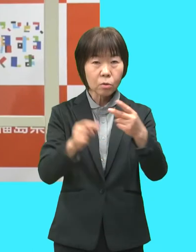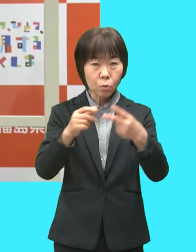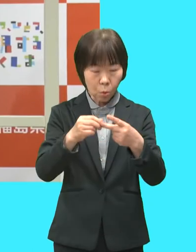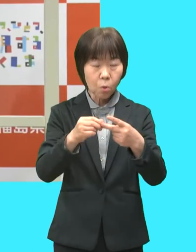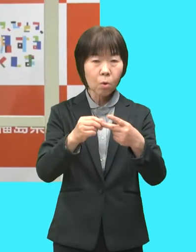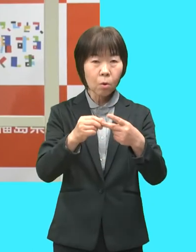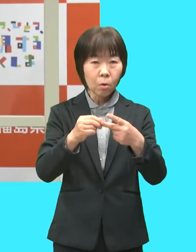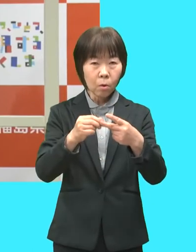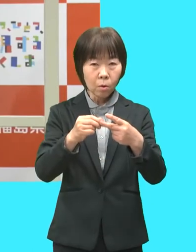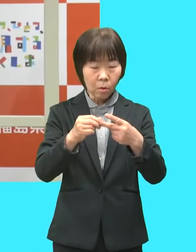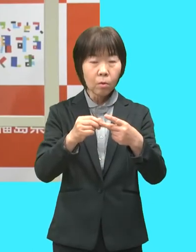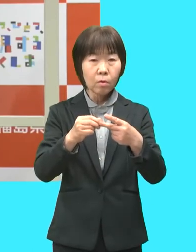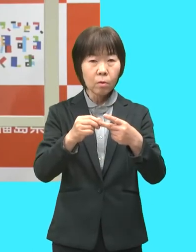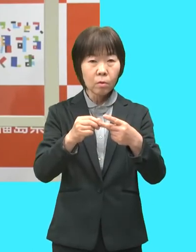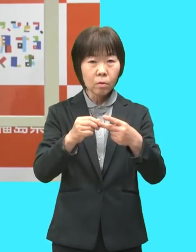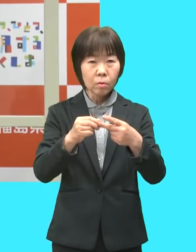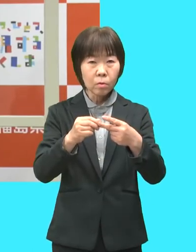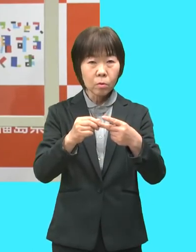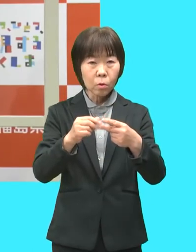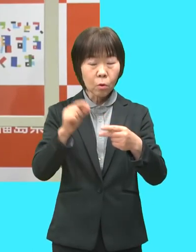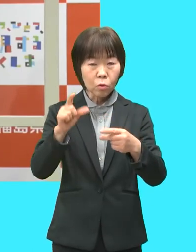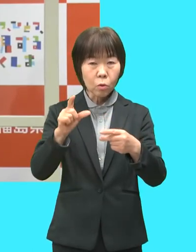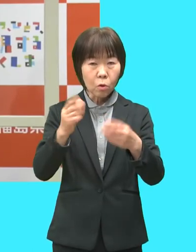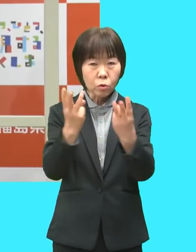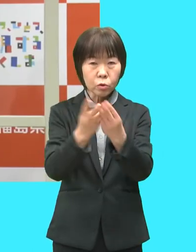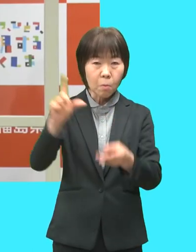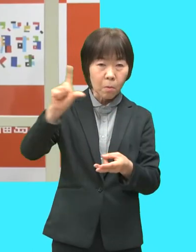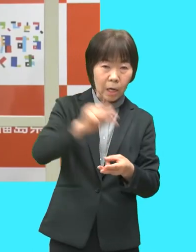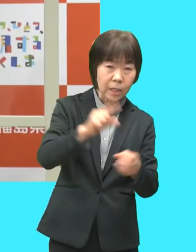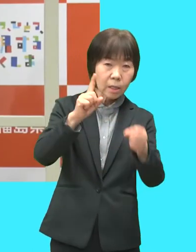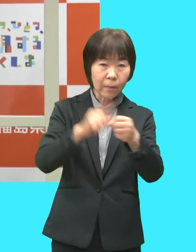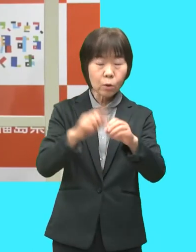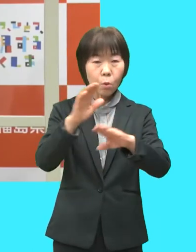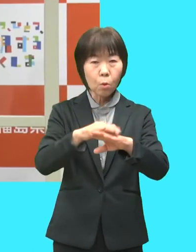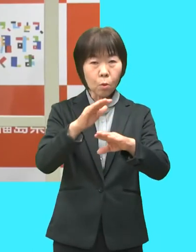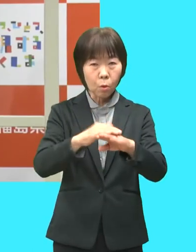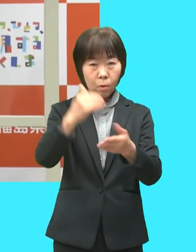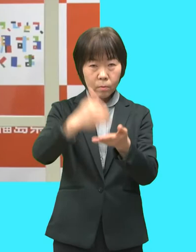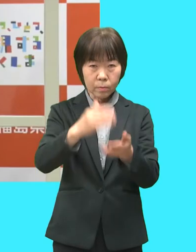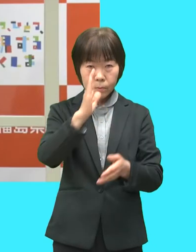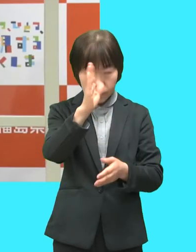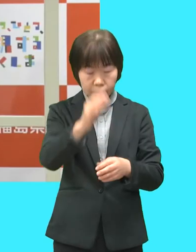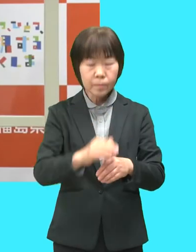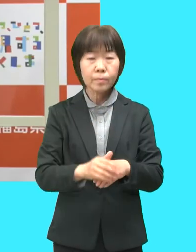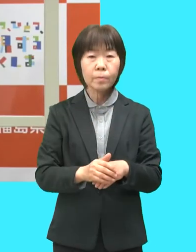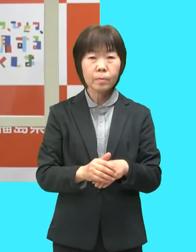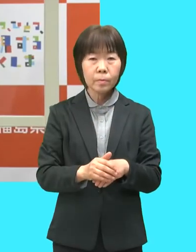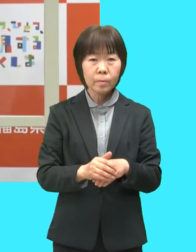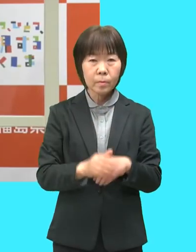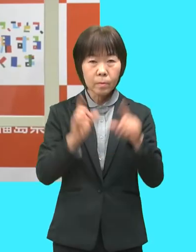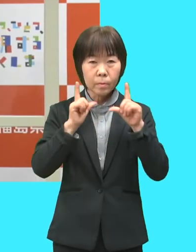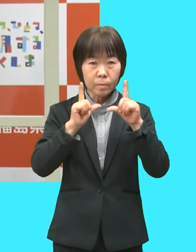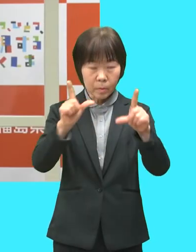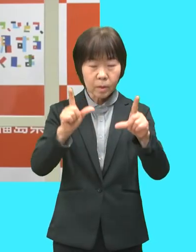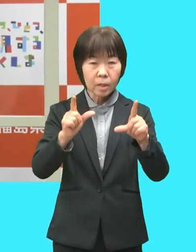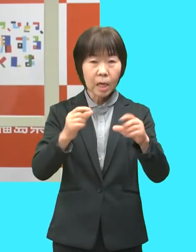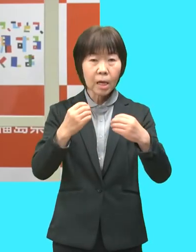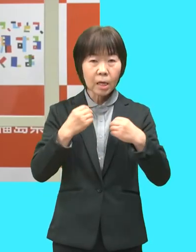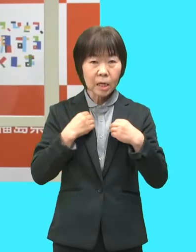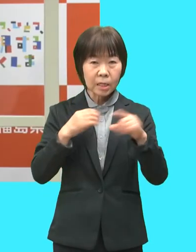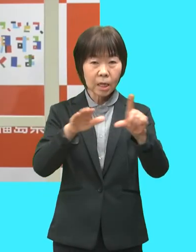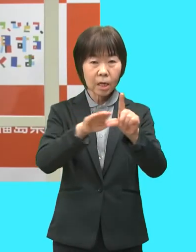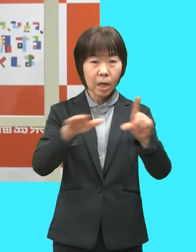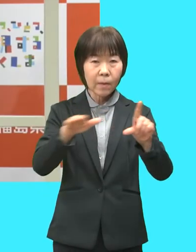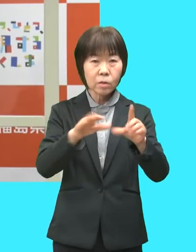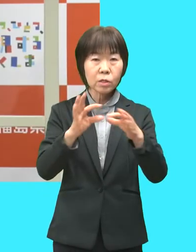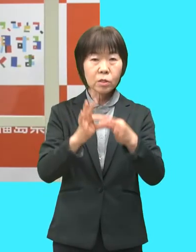したいのと、あとその数字を下げるためにどうしていくのか、県の取り組みについてお伺いしたい。 まず感染ステージ